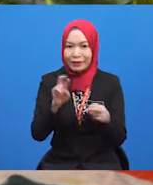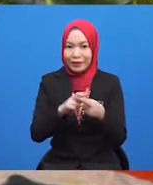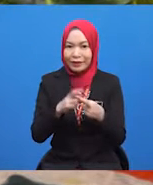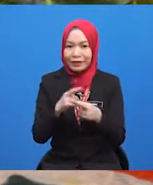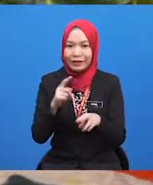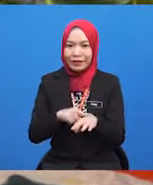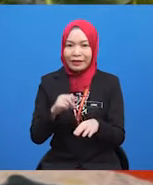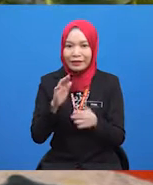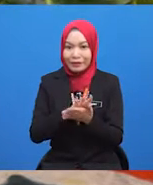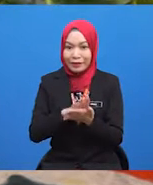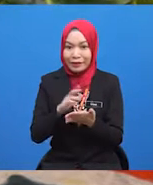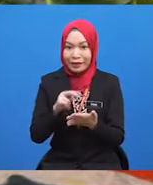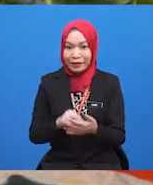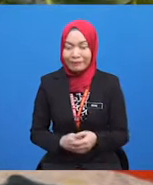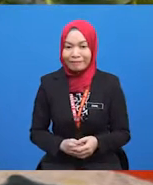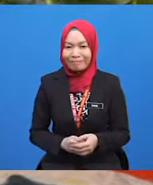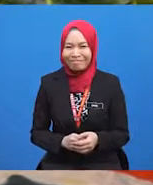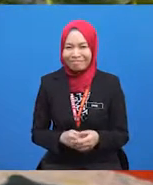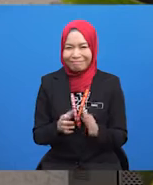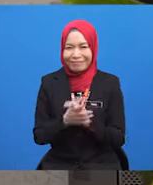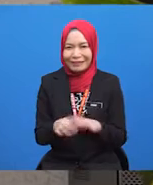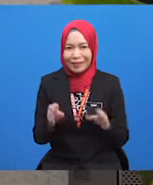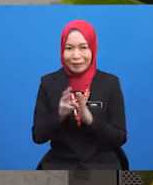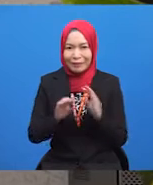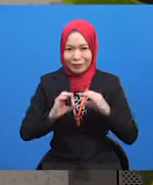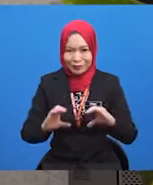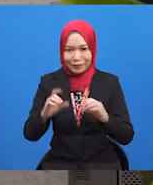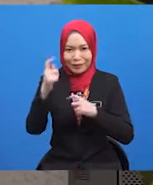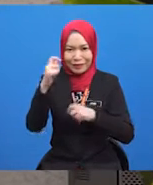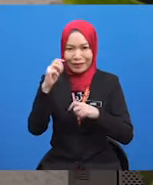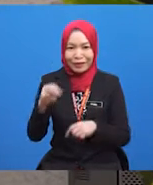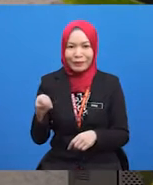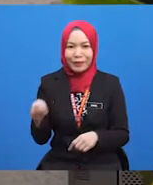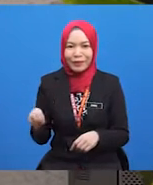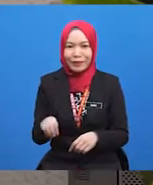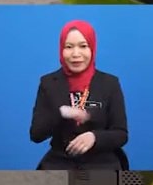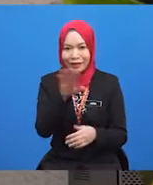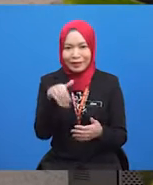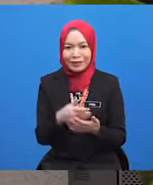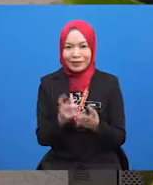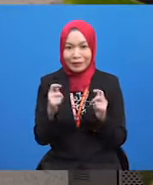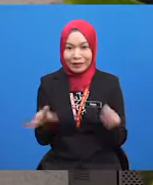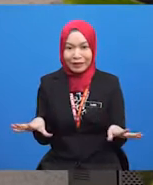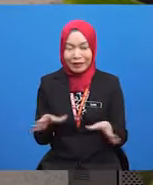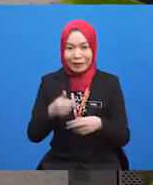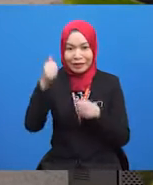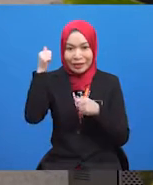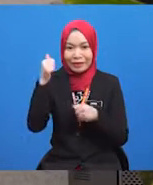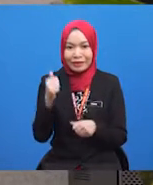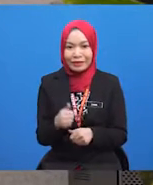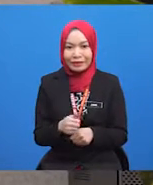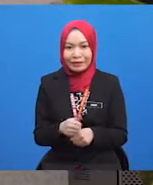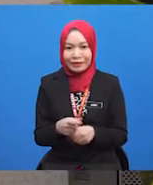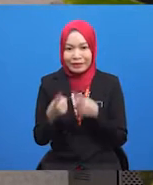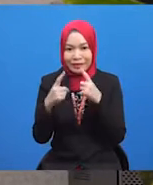nanti. Selamat mencuba! Tahniah murid-murid kerana kamu semua telah berjaya menjawab